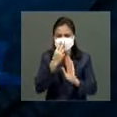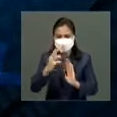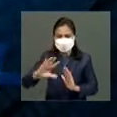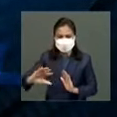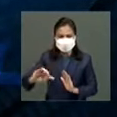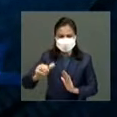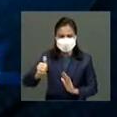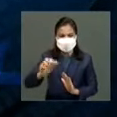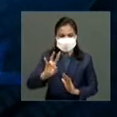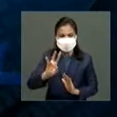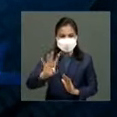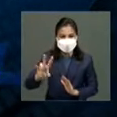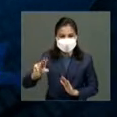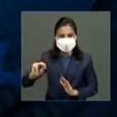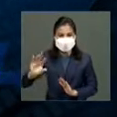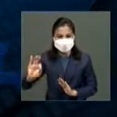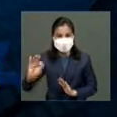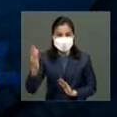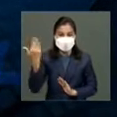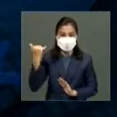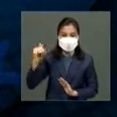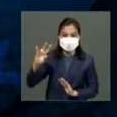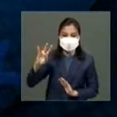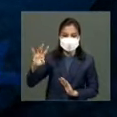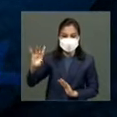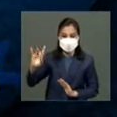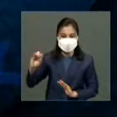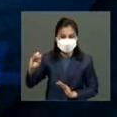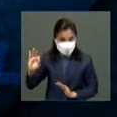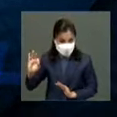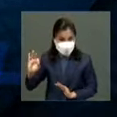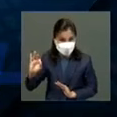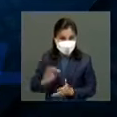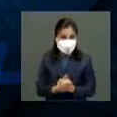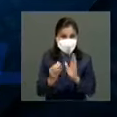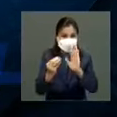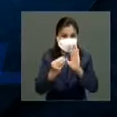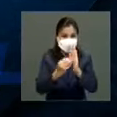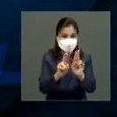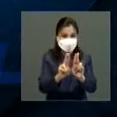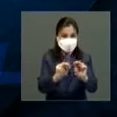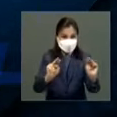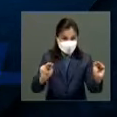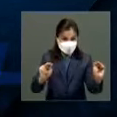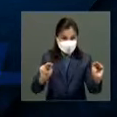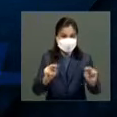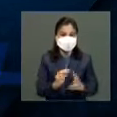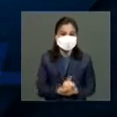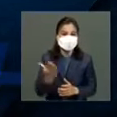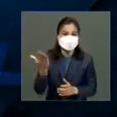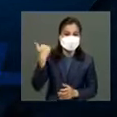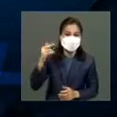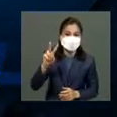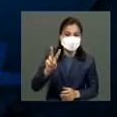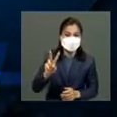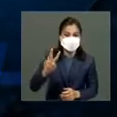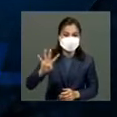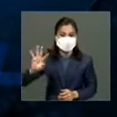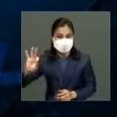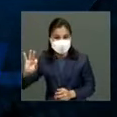ะครับ739จากเมื่อวานนี้789นนทบุรีเมื่อวานนี้249